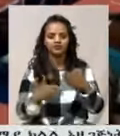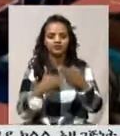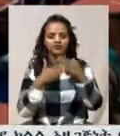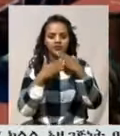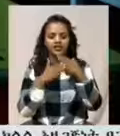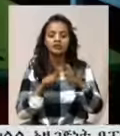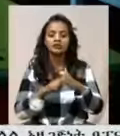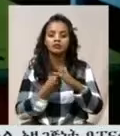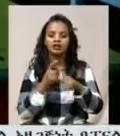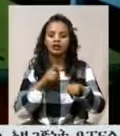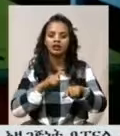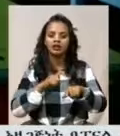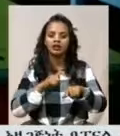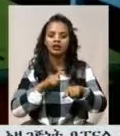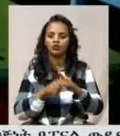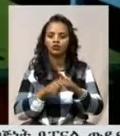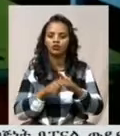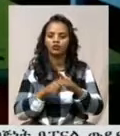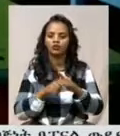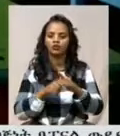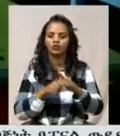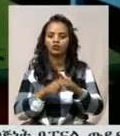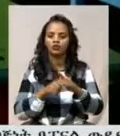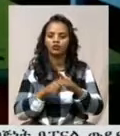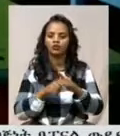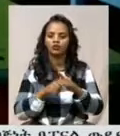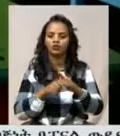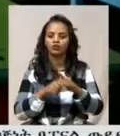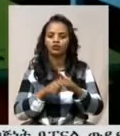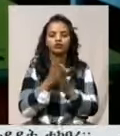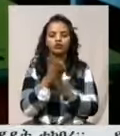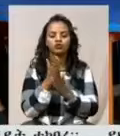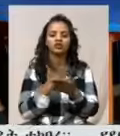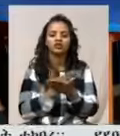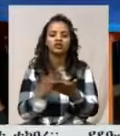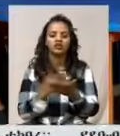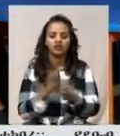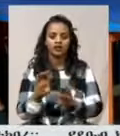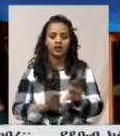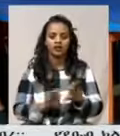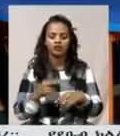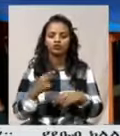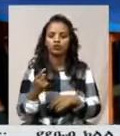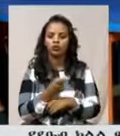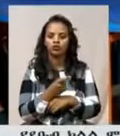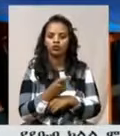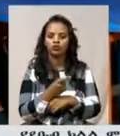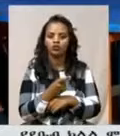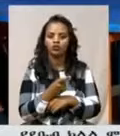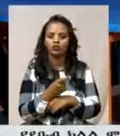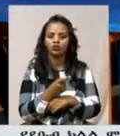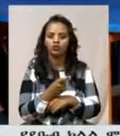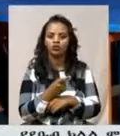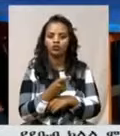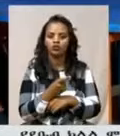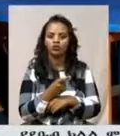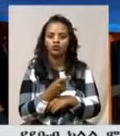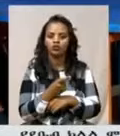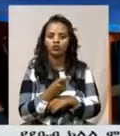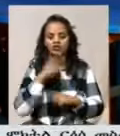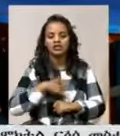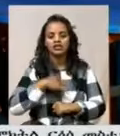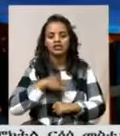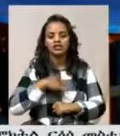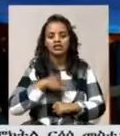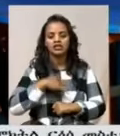ግንባታ ከተጀመረ ጊዜ ጀምሮ በመምህራንም ሆነ በተማሪዎች በኩል ተሳትፎ የተደረገበት ቢሆንም ግንባታው መጀመሩ እንችላለን የሚል